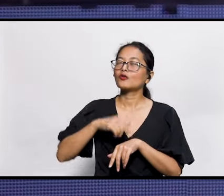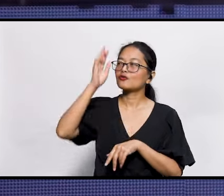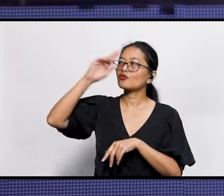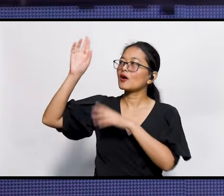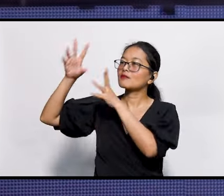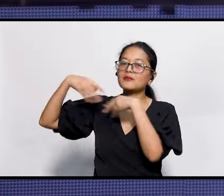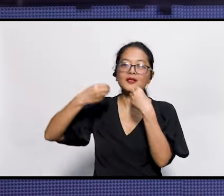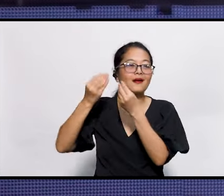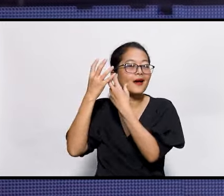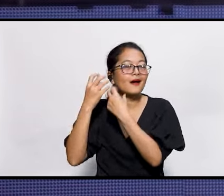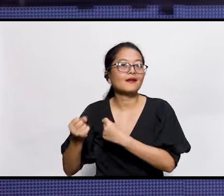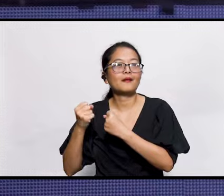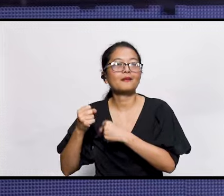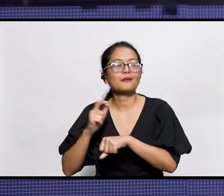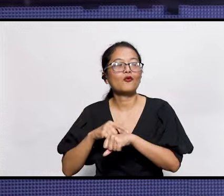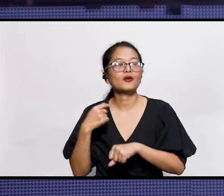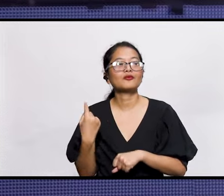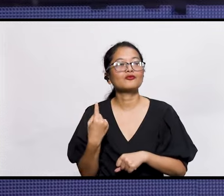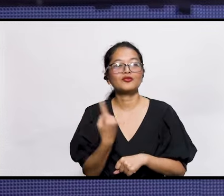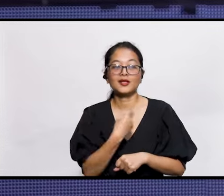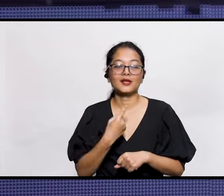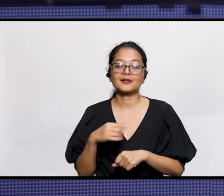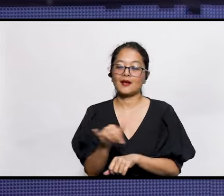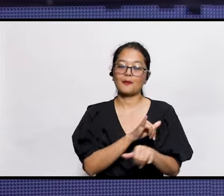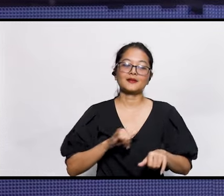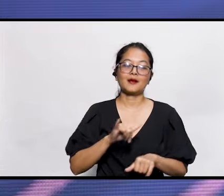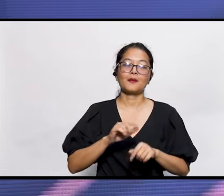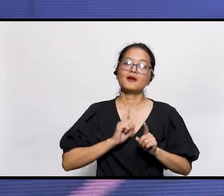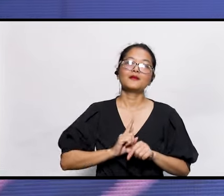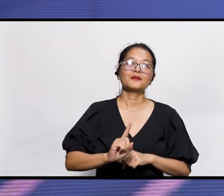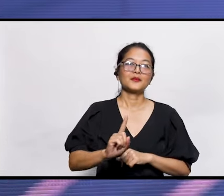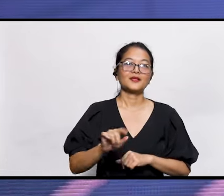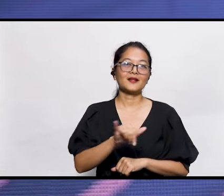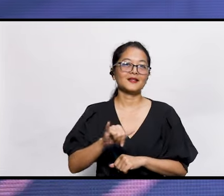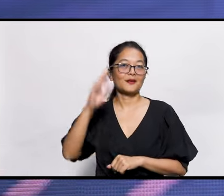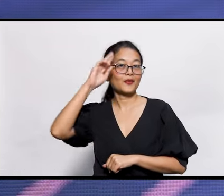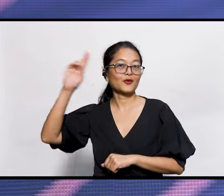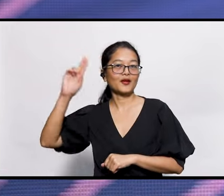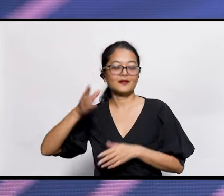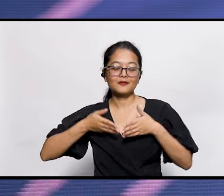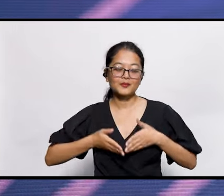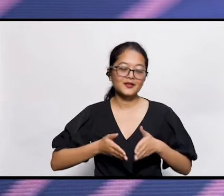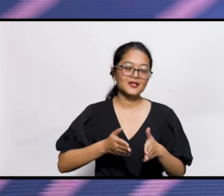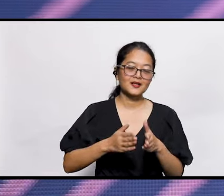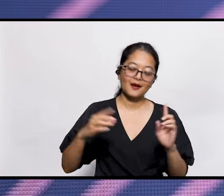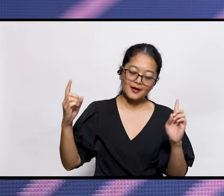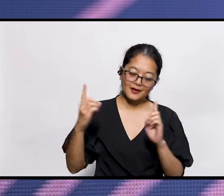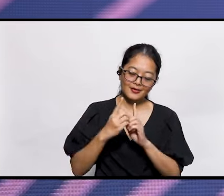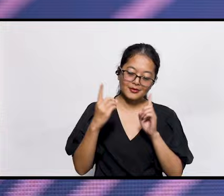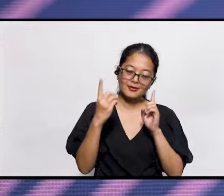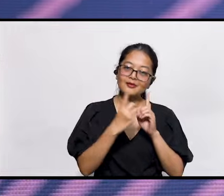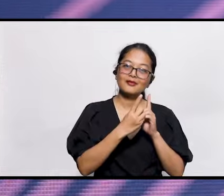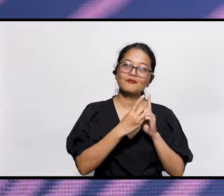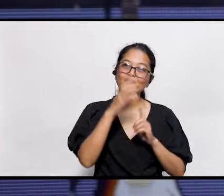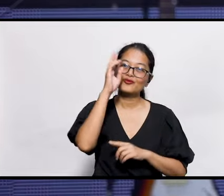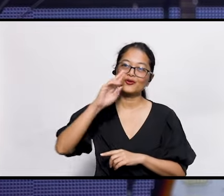waktu kita berjalan bersama dengan Tuhan The Journey of encounter my personal encounter